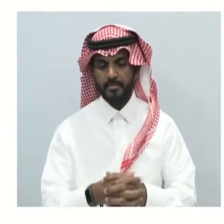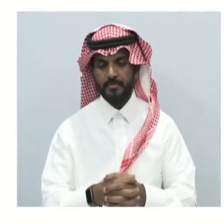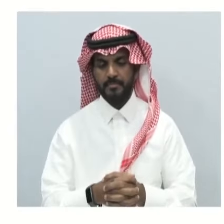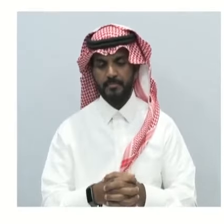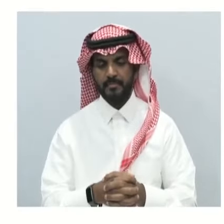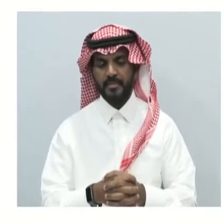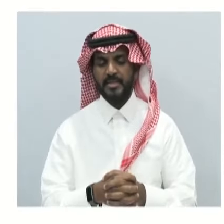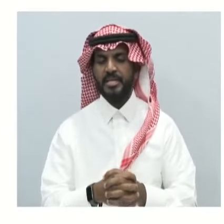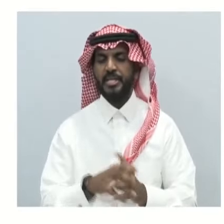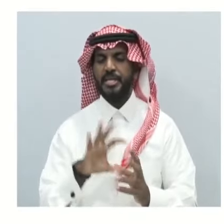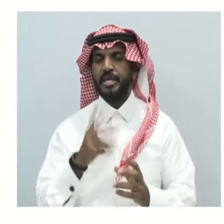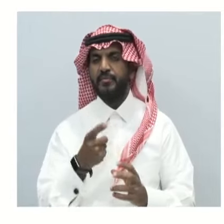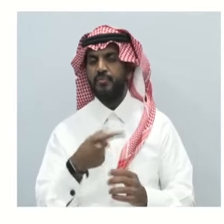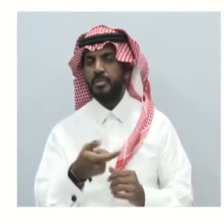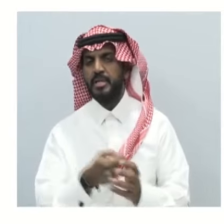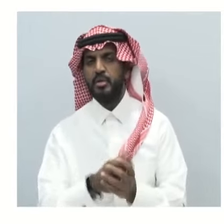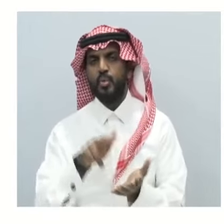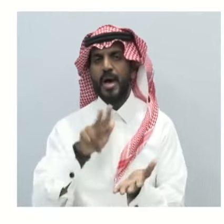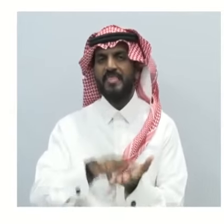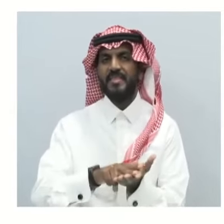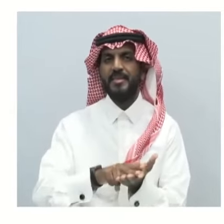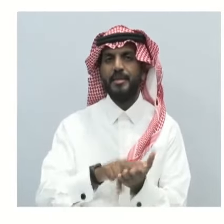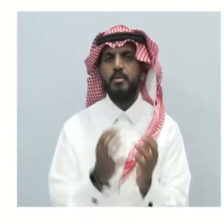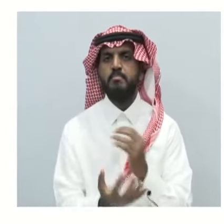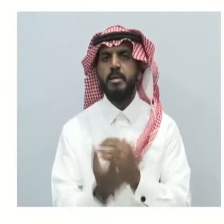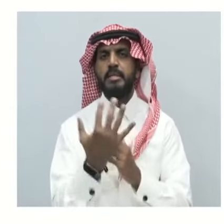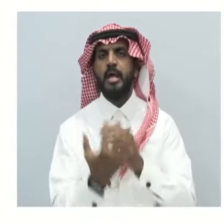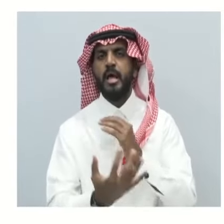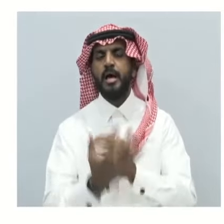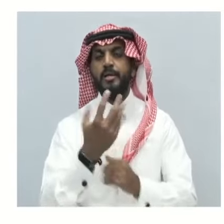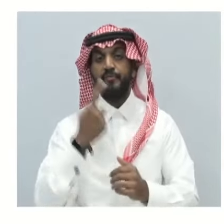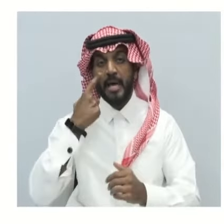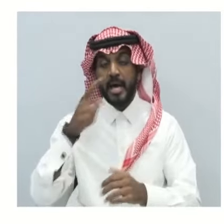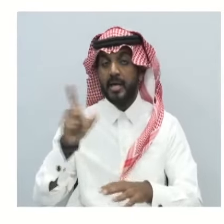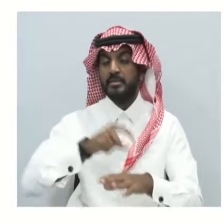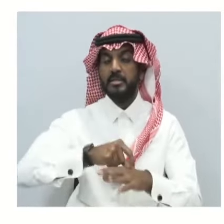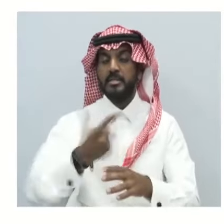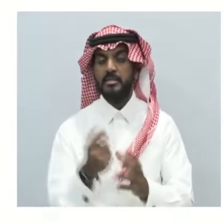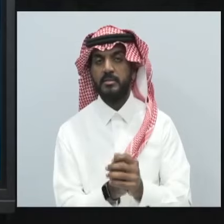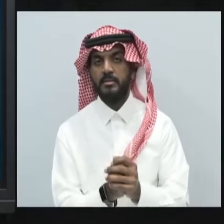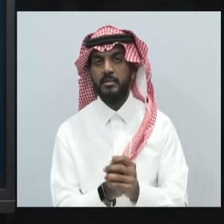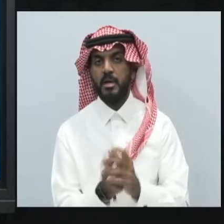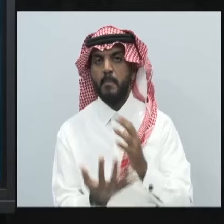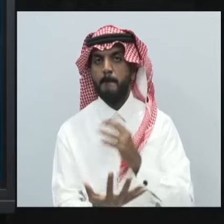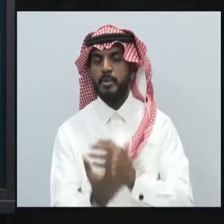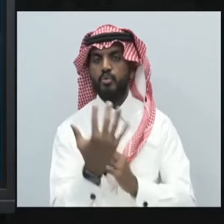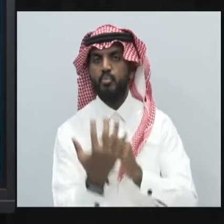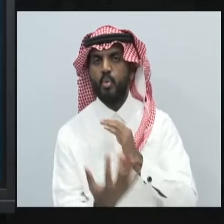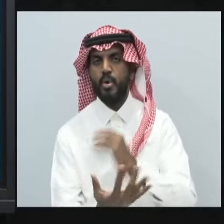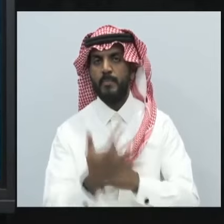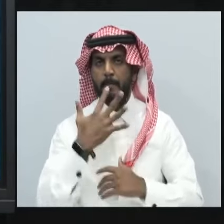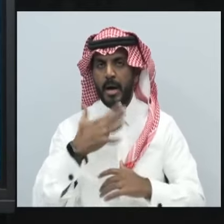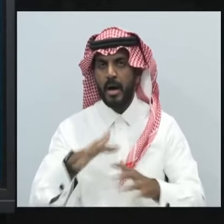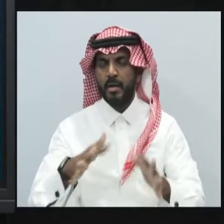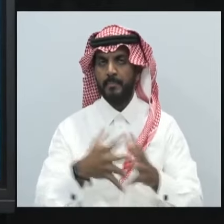كيف يمكن ان يؤثر المد العالي في حياه الناس مثلا كيف يمكن ان يؤثر ذلك المد العالي